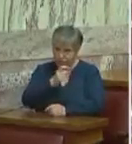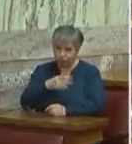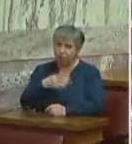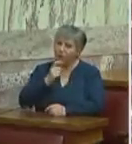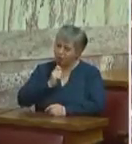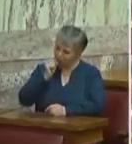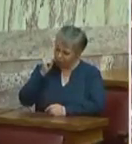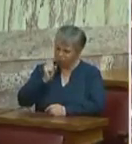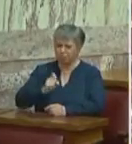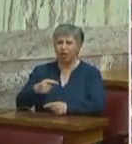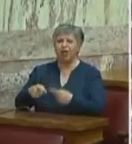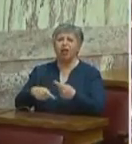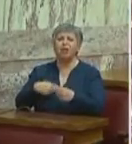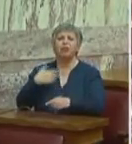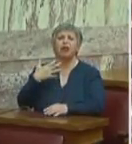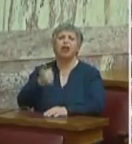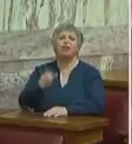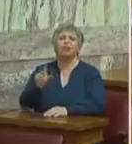Και για να τελειώνουμε.